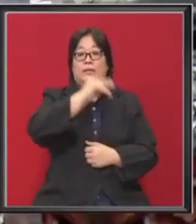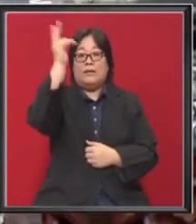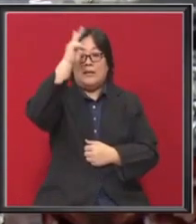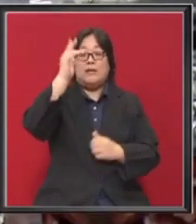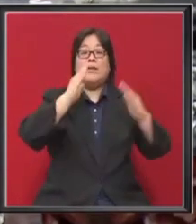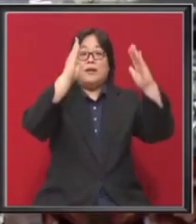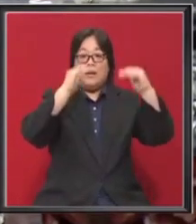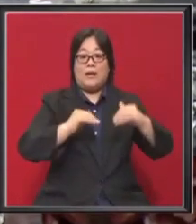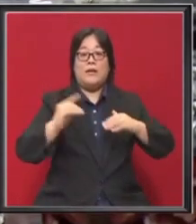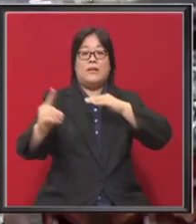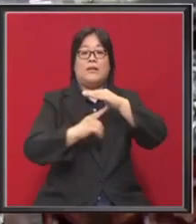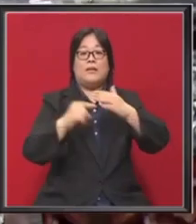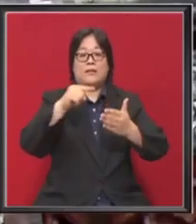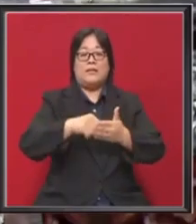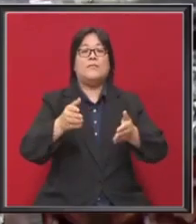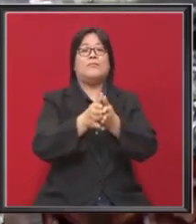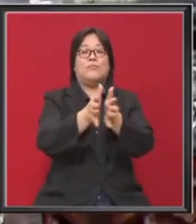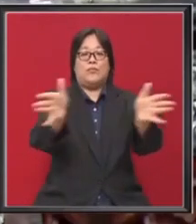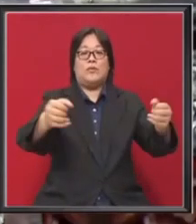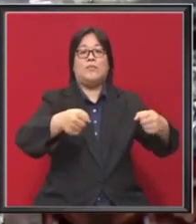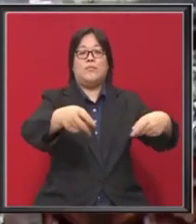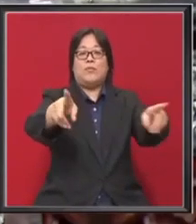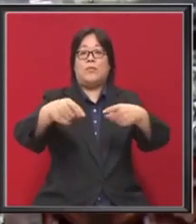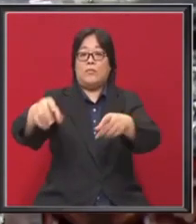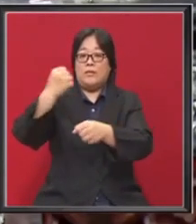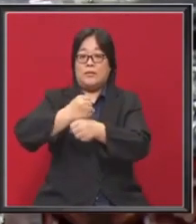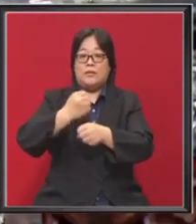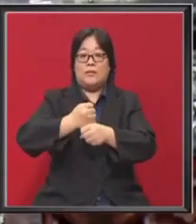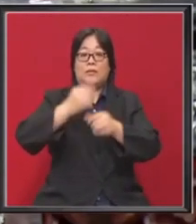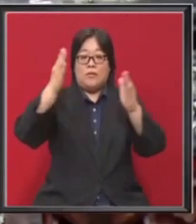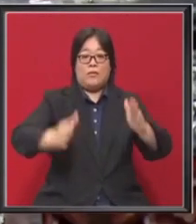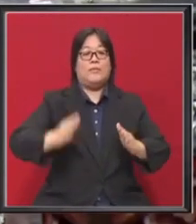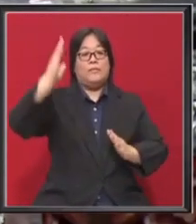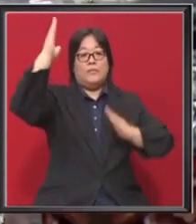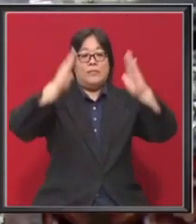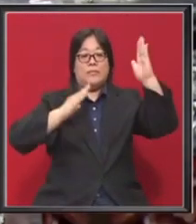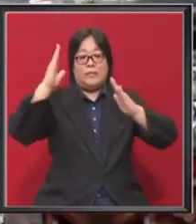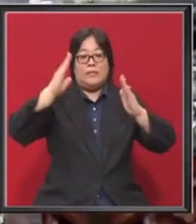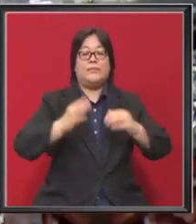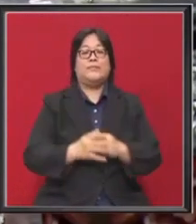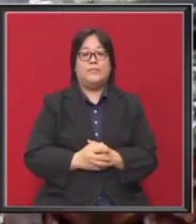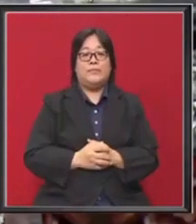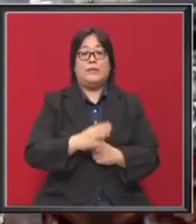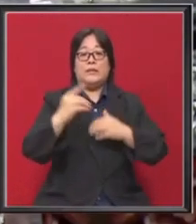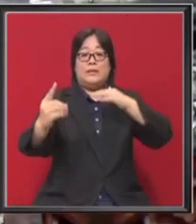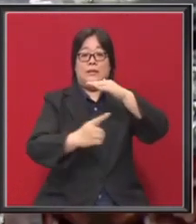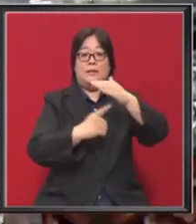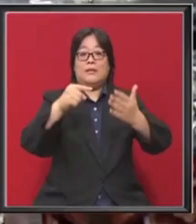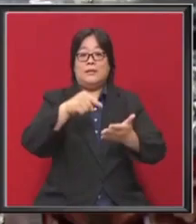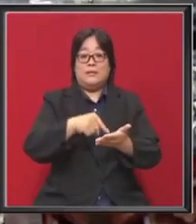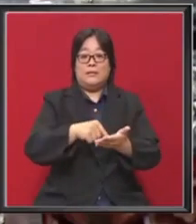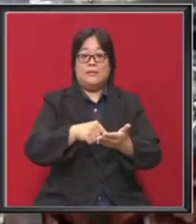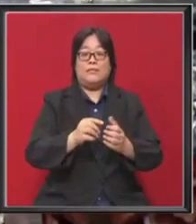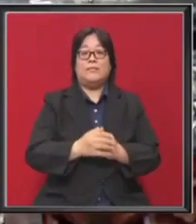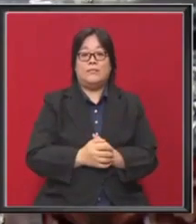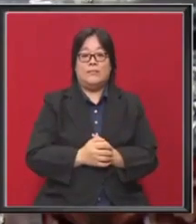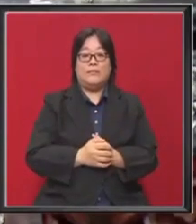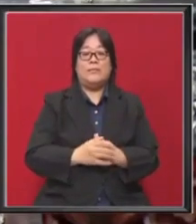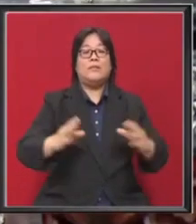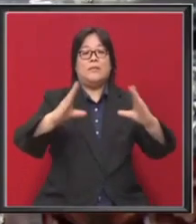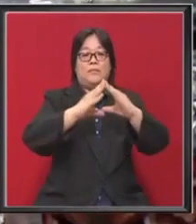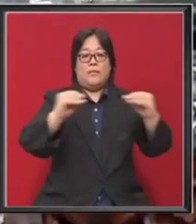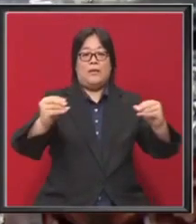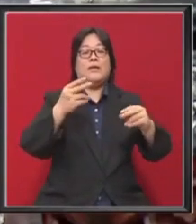kerajaan berharap rasa ini akan blokir banyak peluang pekerjaan proyek tempatan bisa ketuklah dengan dan rasa ini adalah